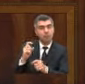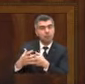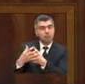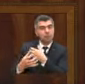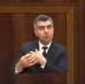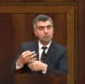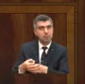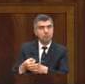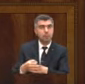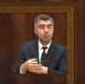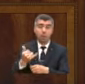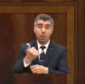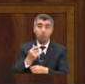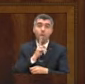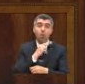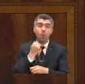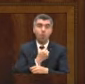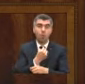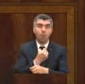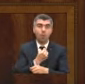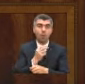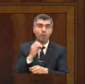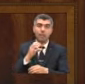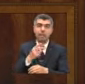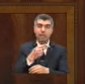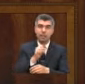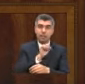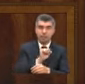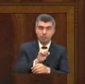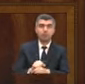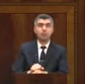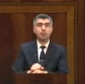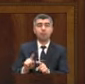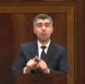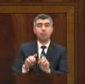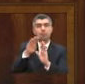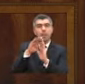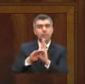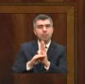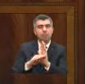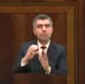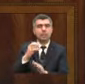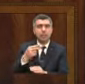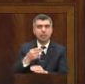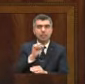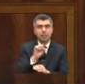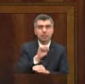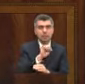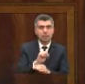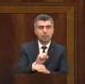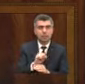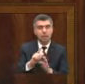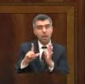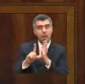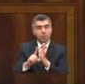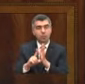تعطى. وهذا دور ديال السينيسيس. المجلس الاداري ديال السينيسيس اللي كينص عليه القانون 95، هذا المجلس